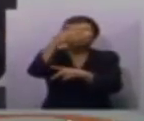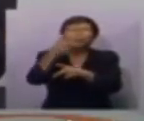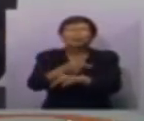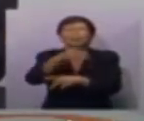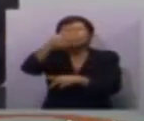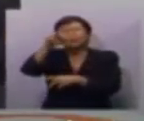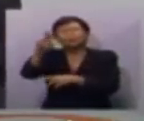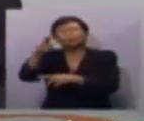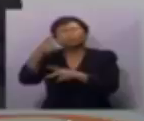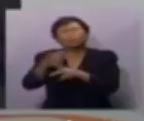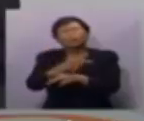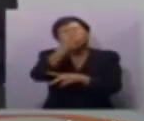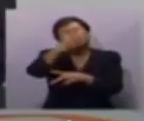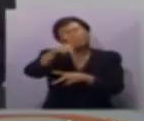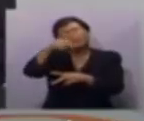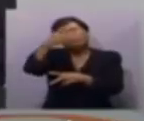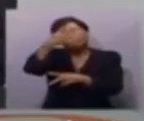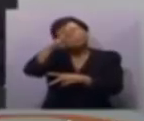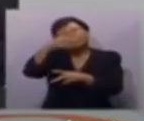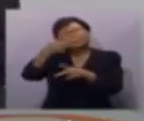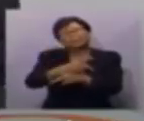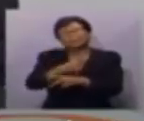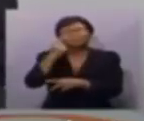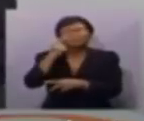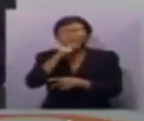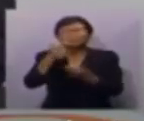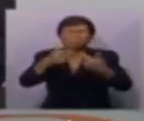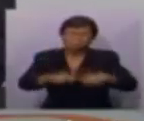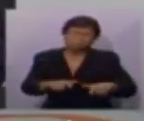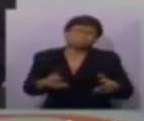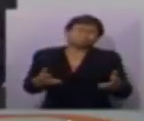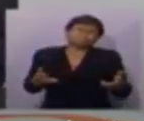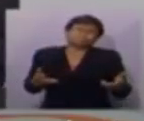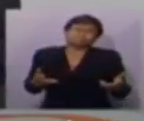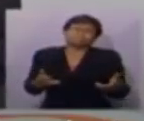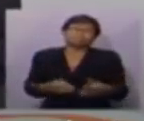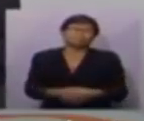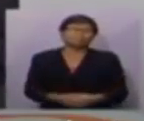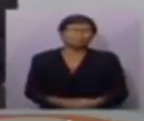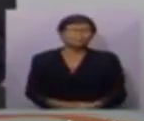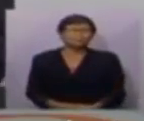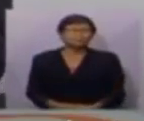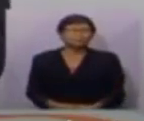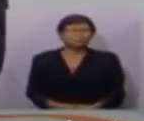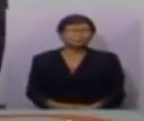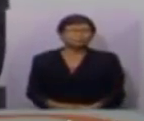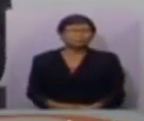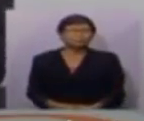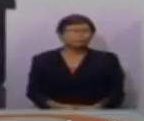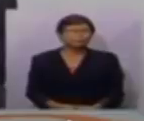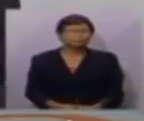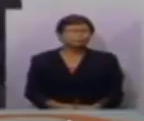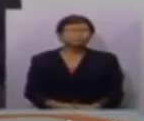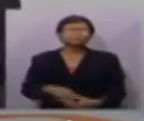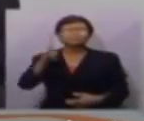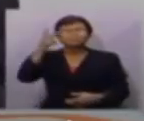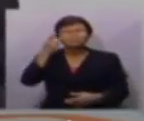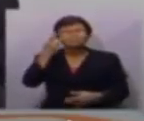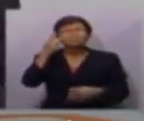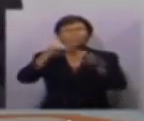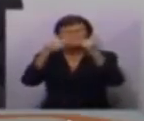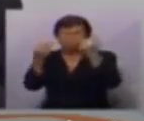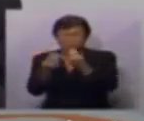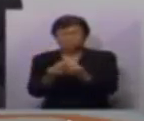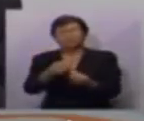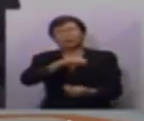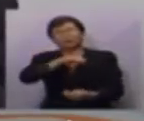umum, perkara seumpama ini saya fikir tidak berlaku. Sebab literasi politik kalangan masyarakat